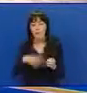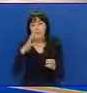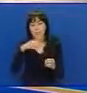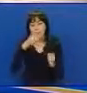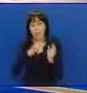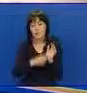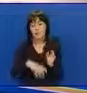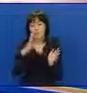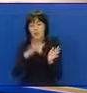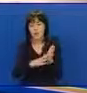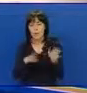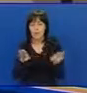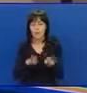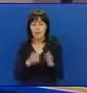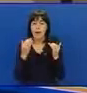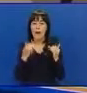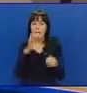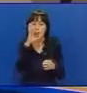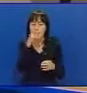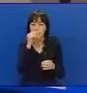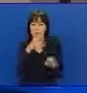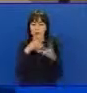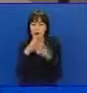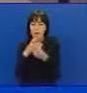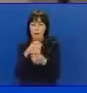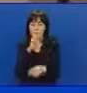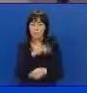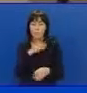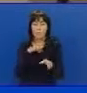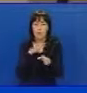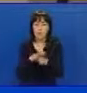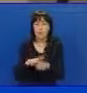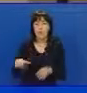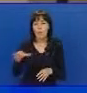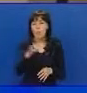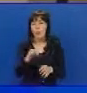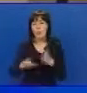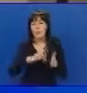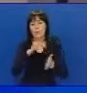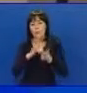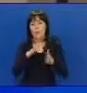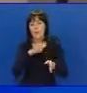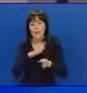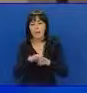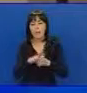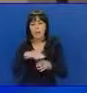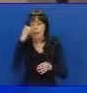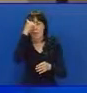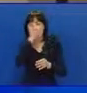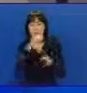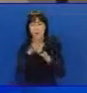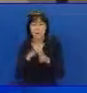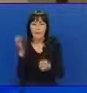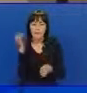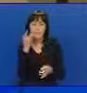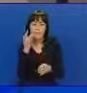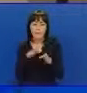11579-ға жеткен. Қазір ит ату жұмыстары жүргізіліп жатыр бүкіл облыс бойынша. Бұл жыл бойы да тұрақты түрде жүргізіліп